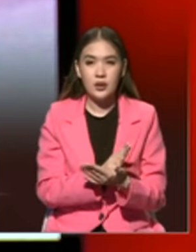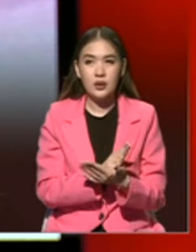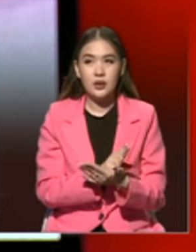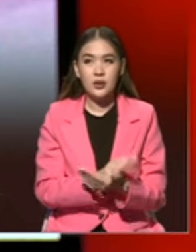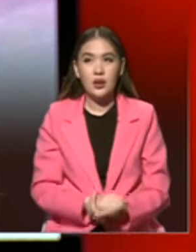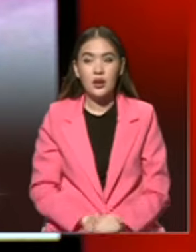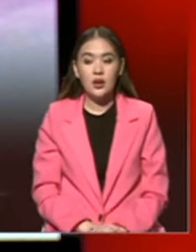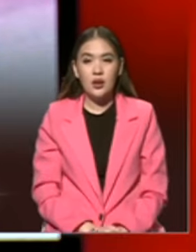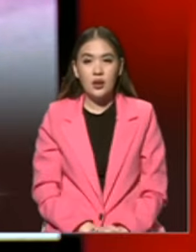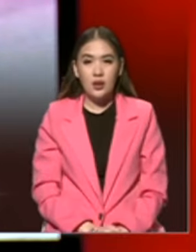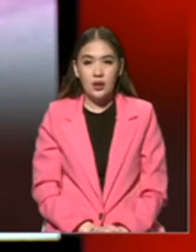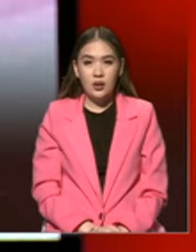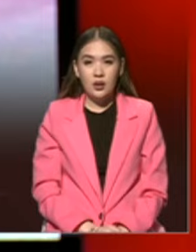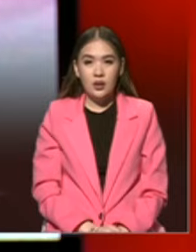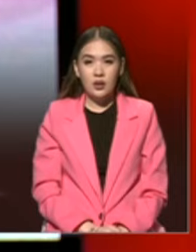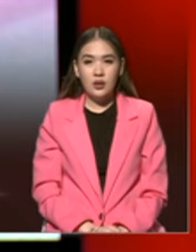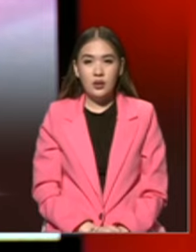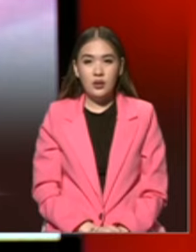Протокол.